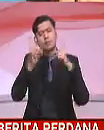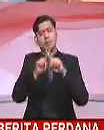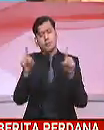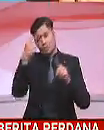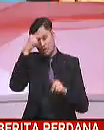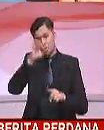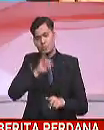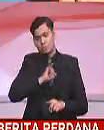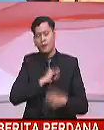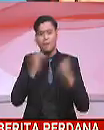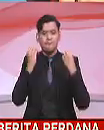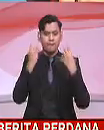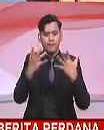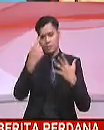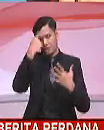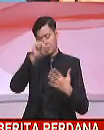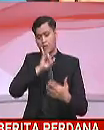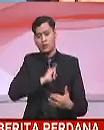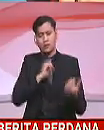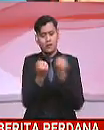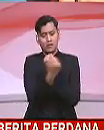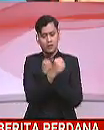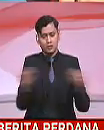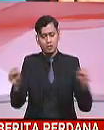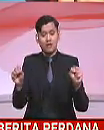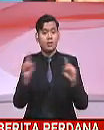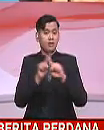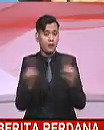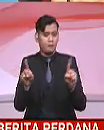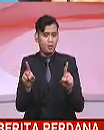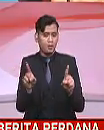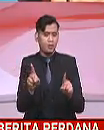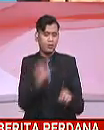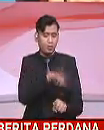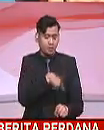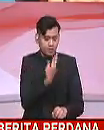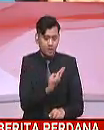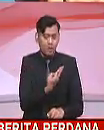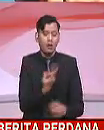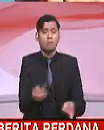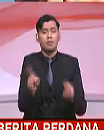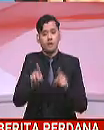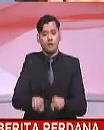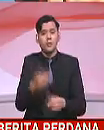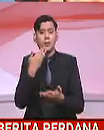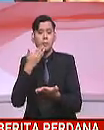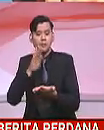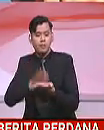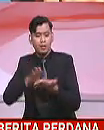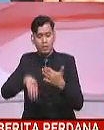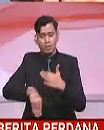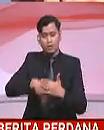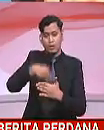Bella dah banyak untuk Bella ready ke pentas yang besar itu. Tapi malangnya incident happens and benda tu di